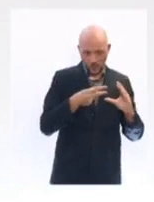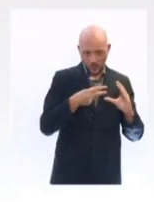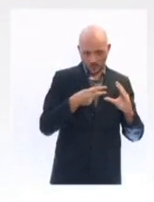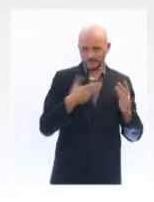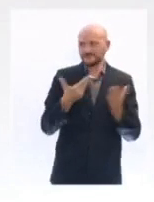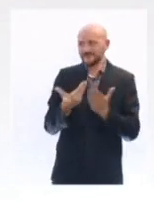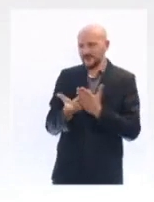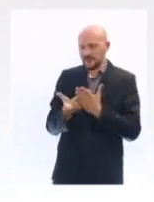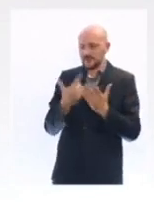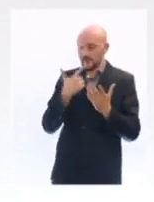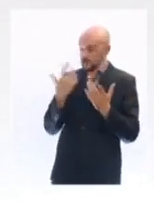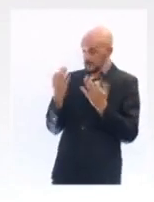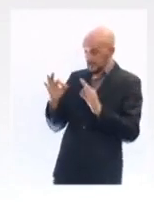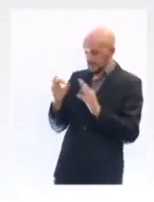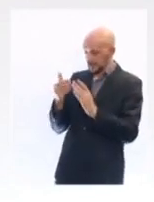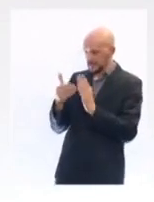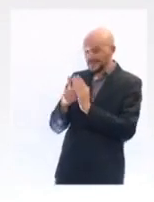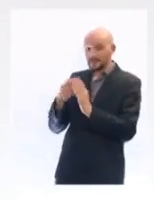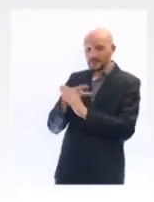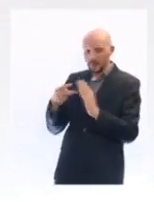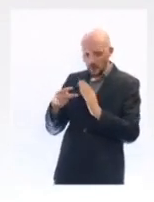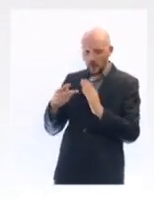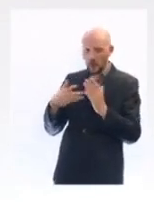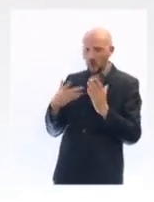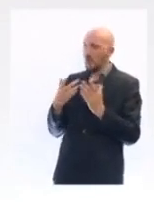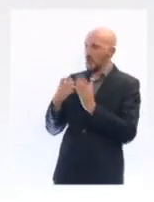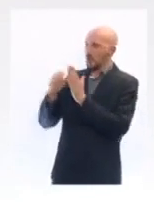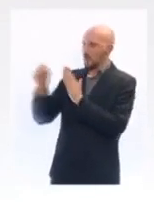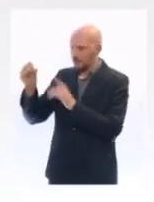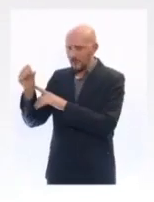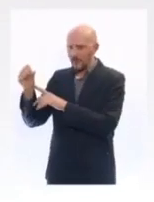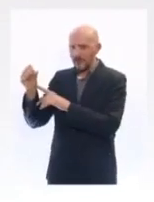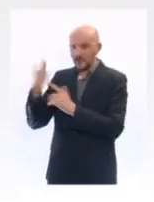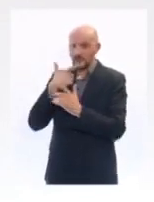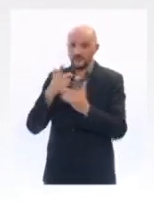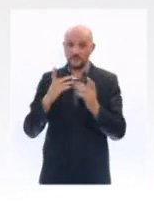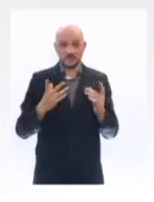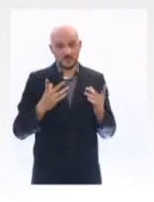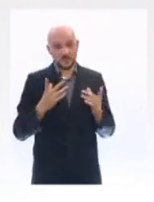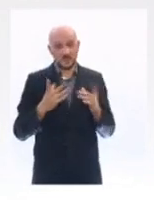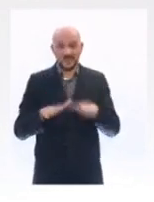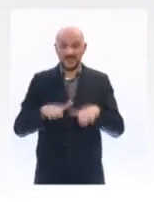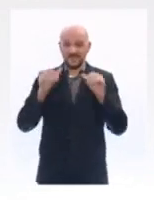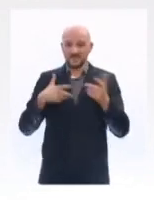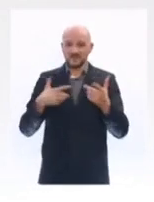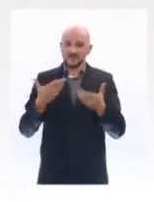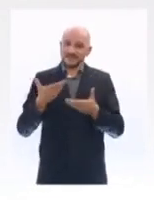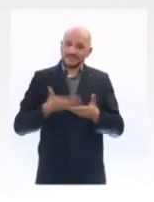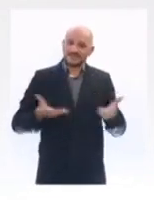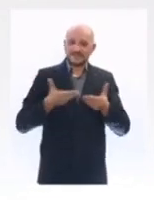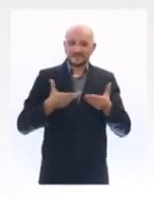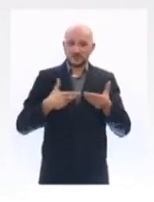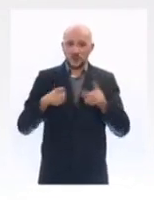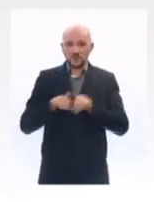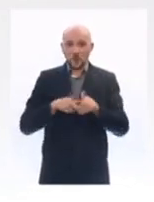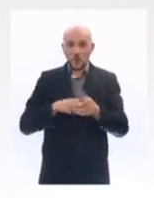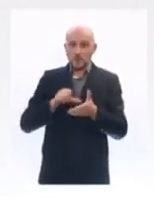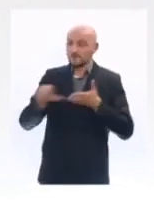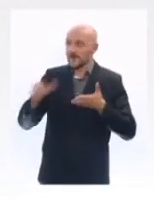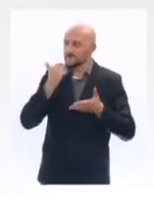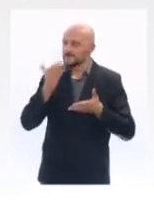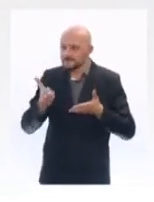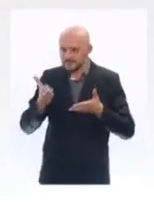loyers sera cumulable avec le fonds de solidarité. Elle sera cumulable. Nous évaluons la dépense de l'État